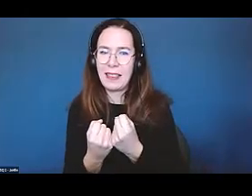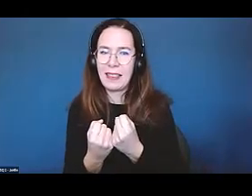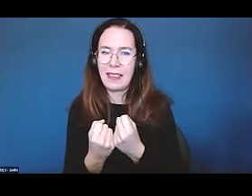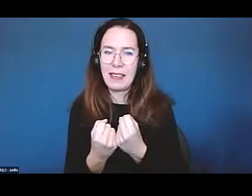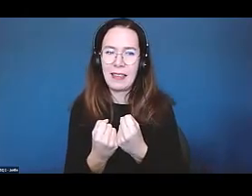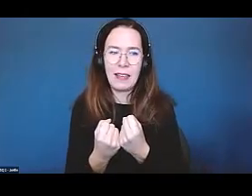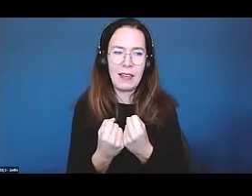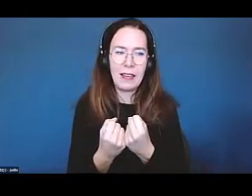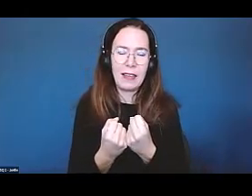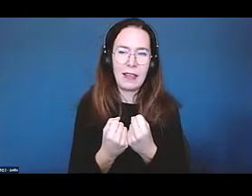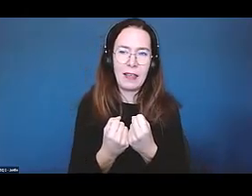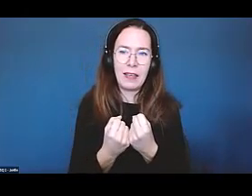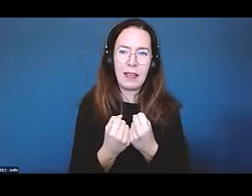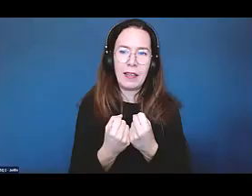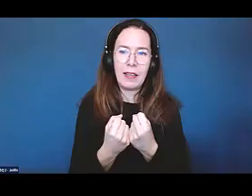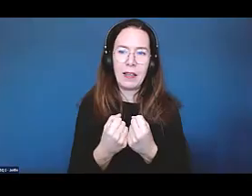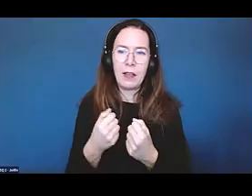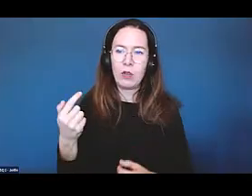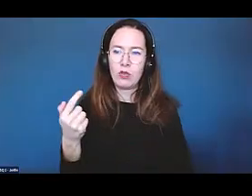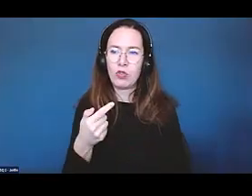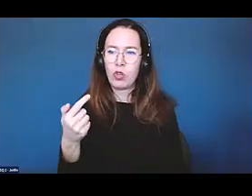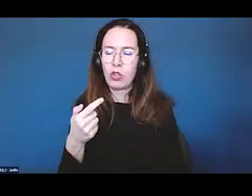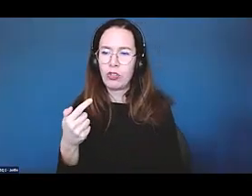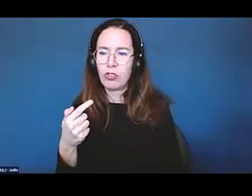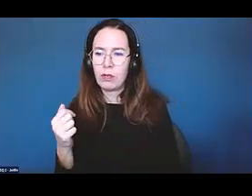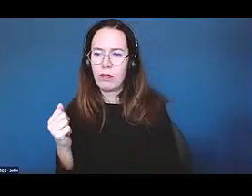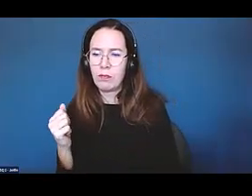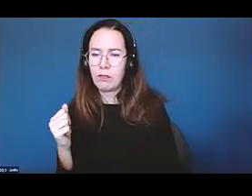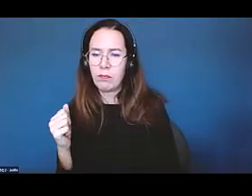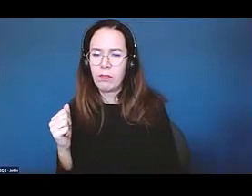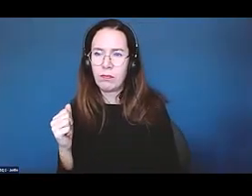société George.